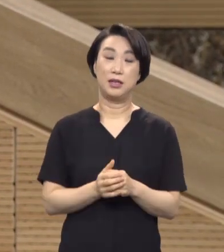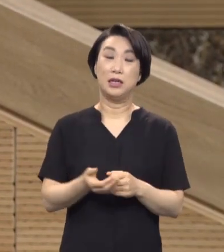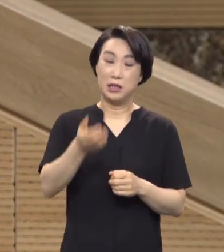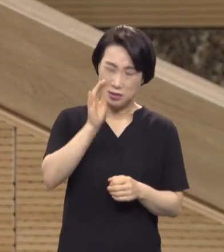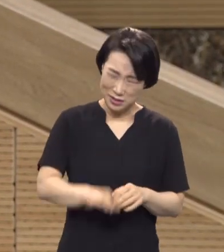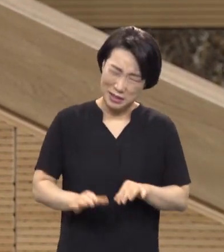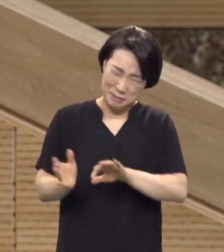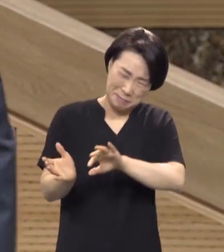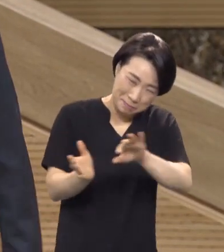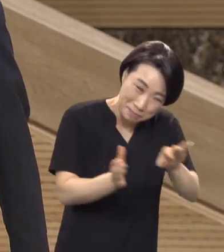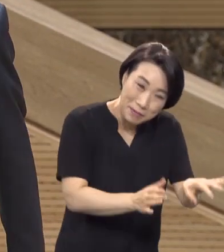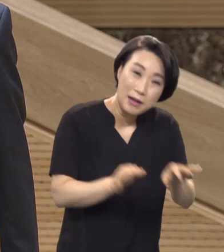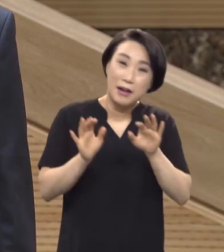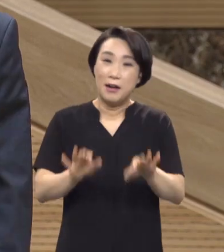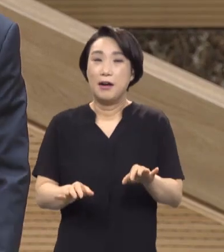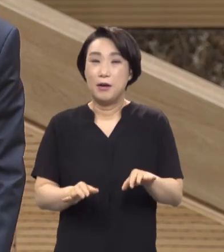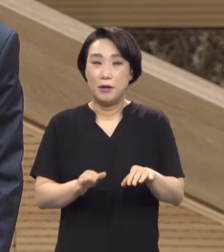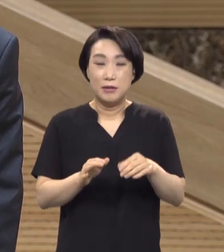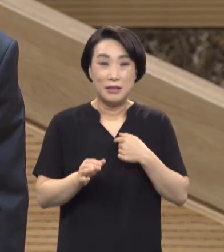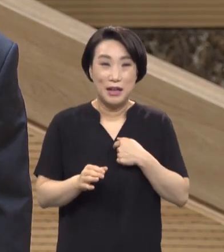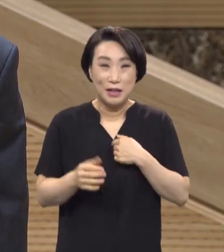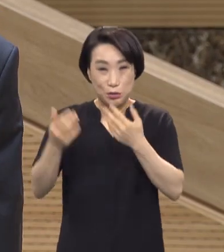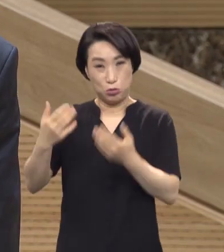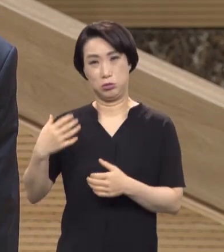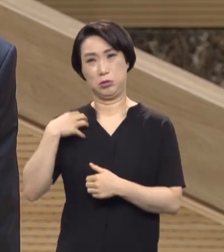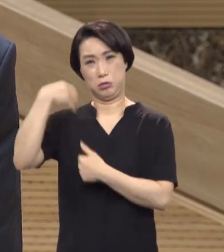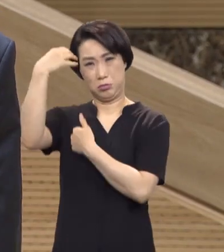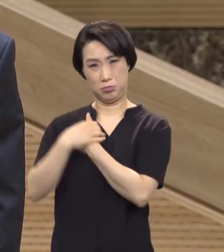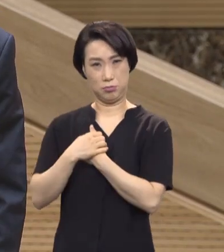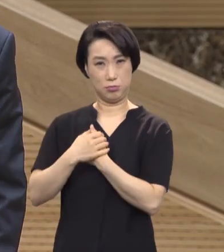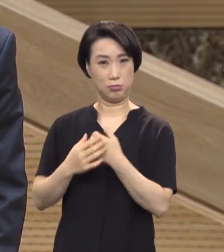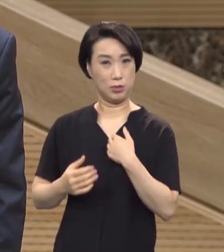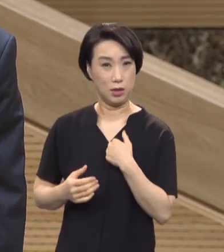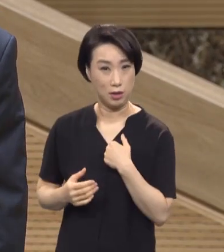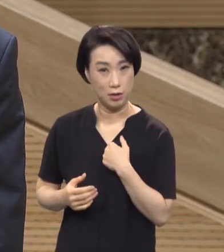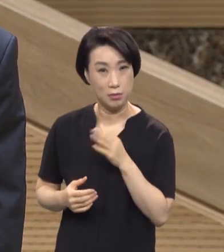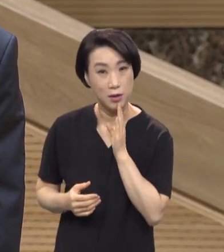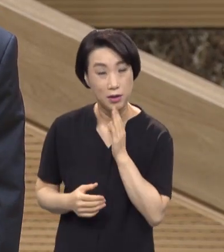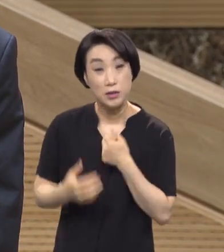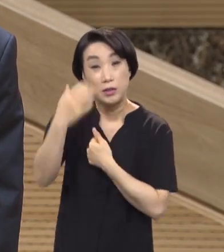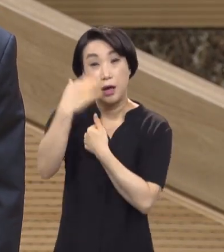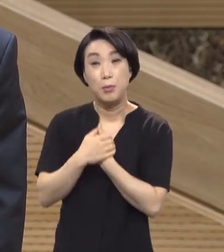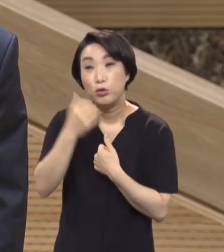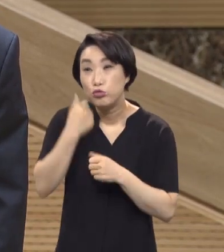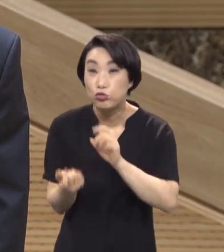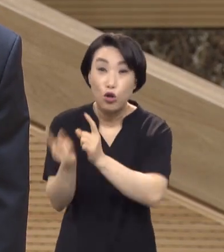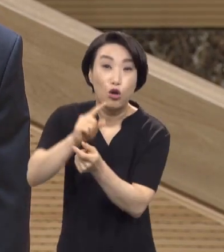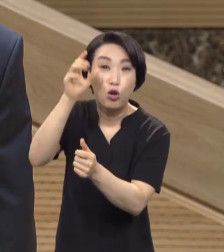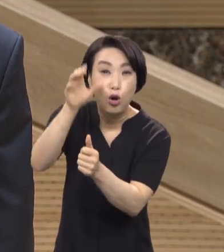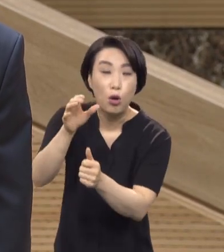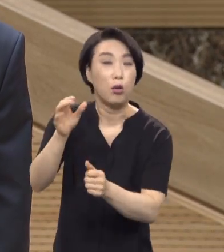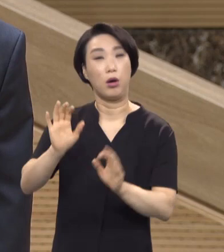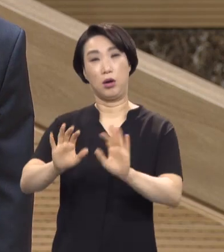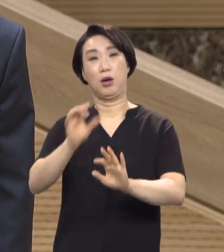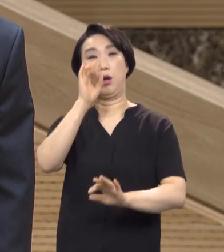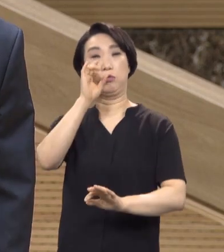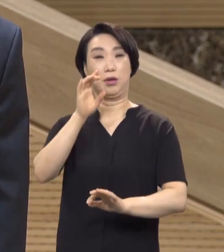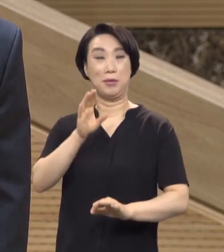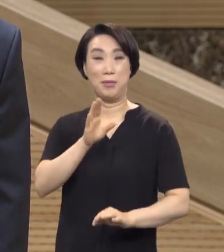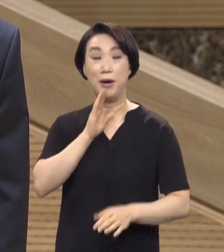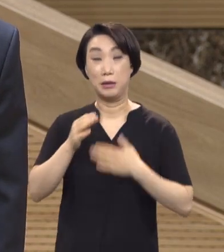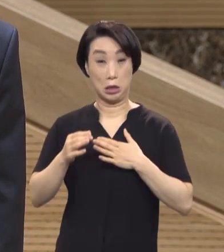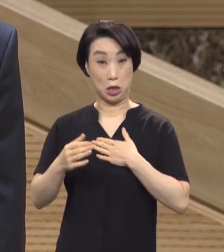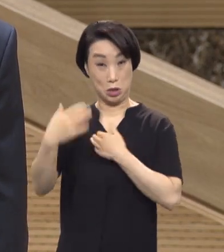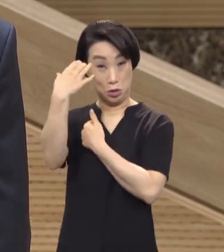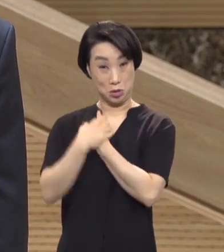그러나 이것은 내게 주신 사명이니. 사명은 누가 대신할 수 없는 거야. 내게